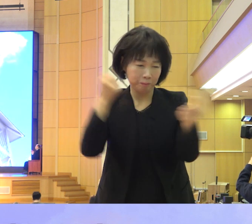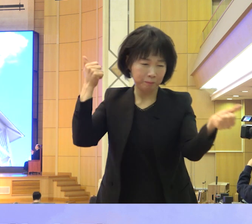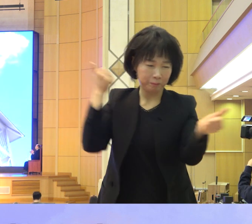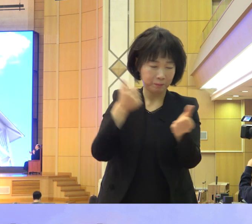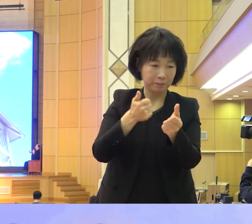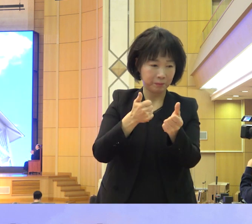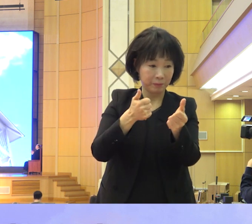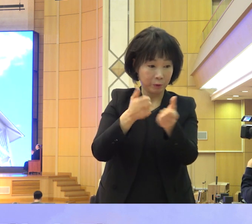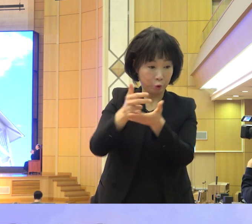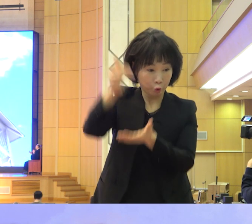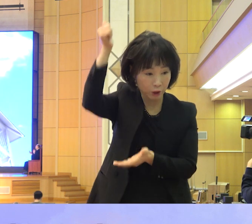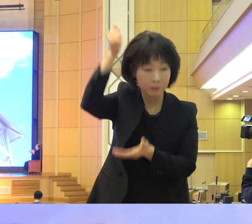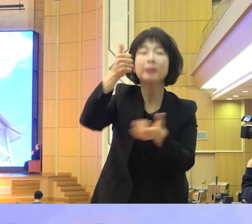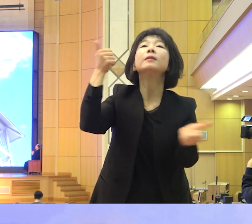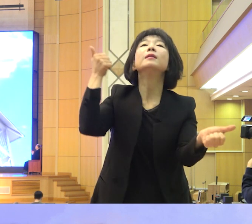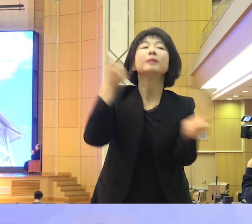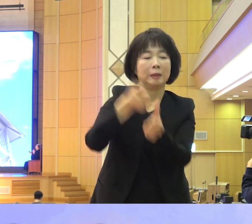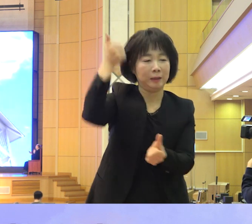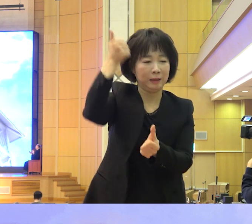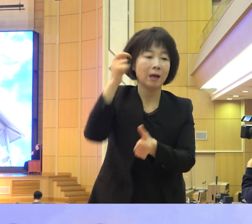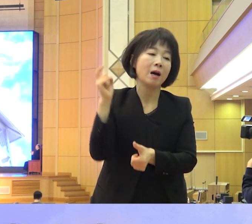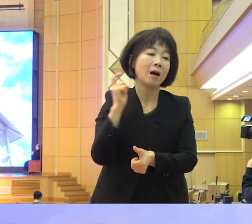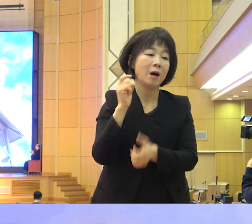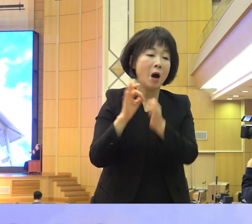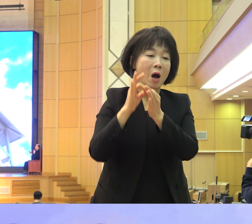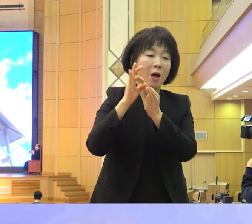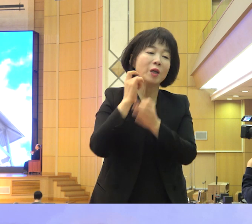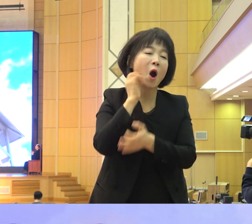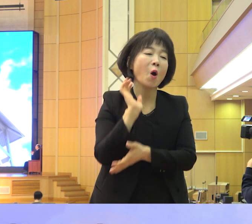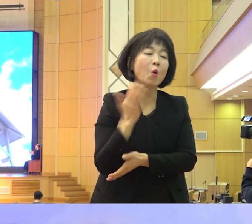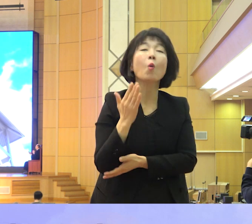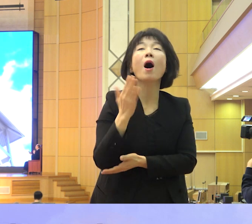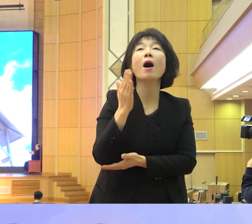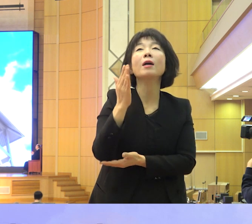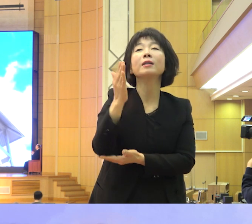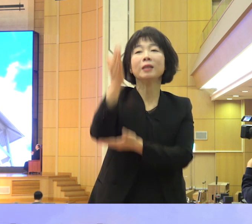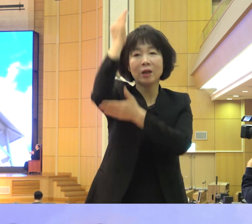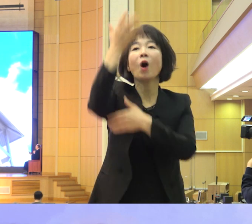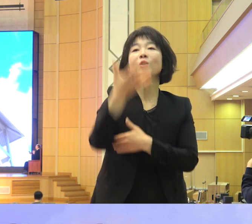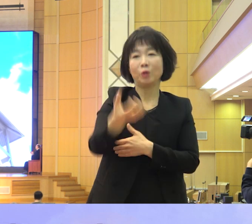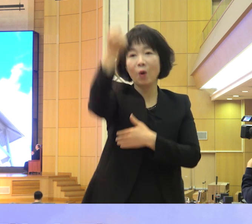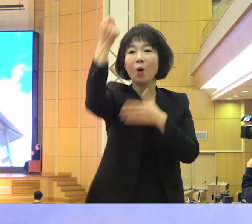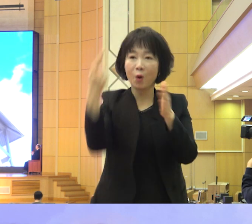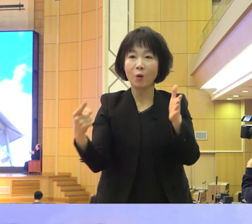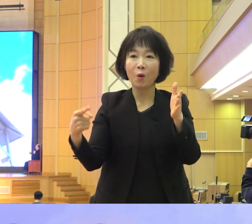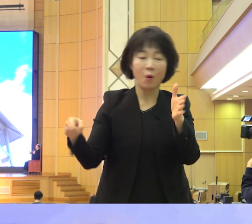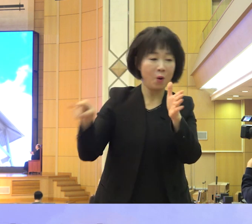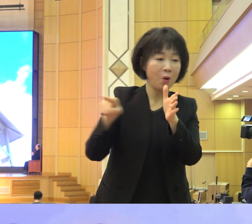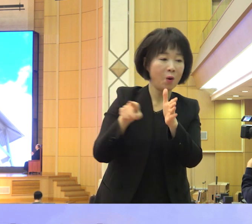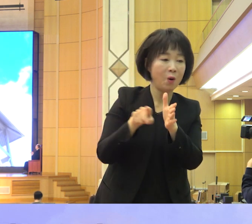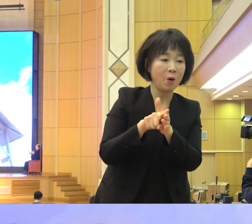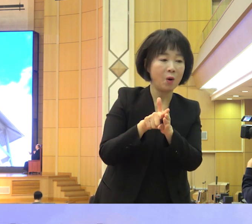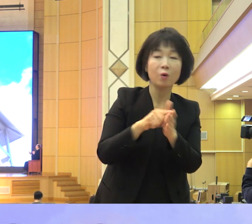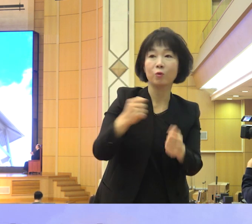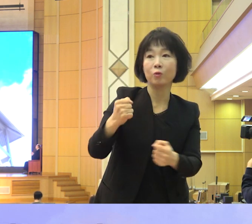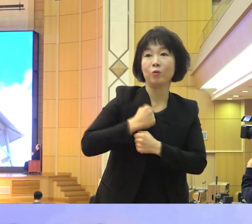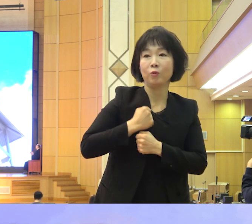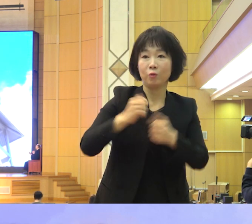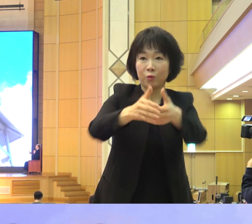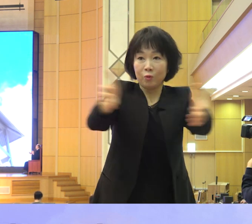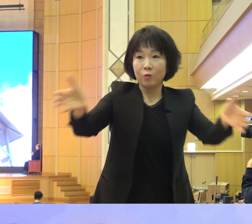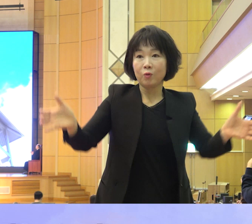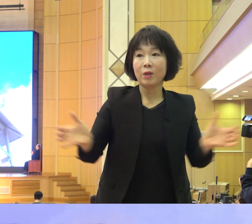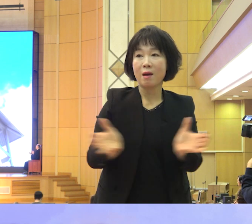싸워라. 주께서 승전하고 영광을 얻도록